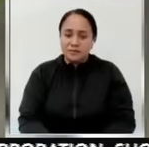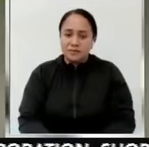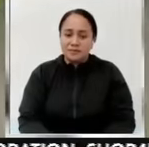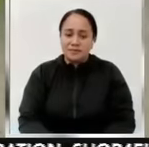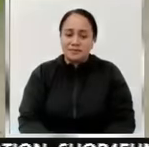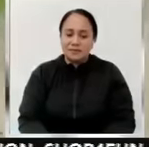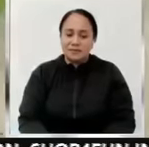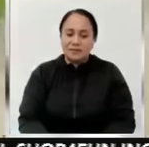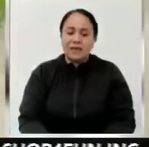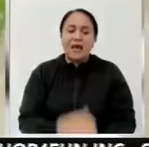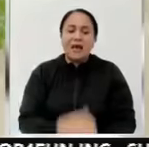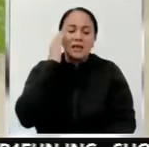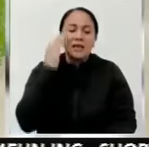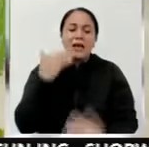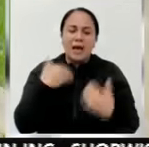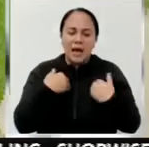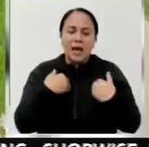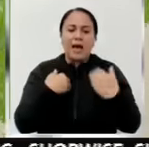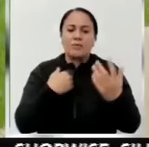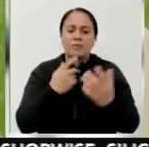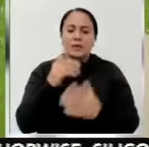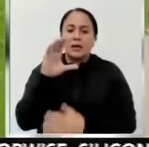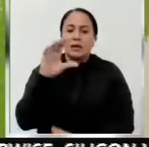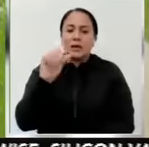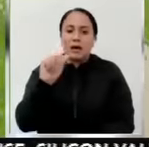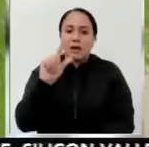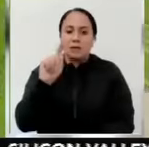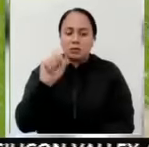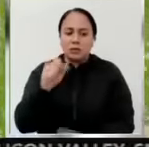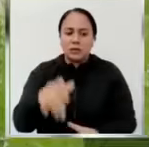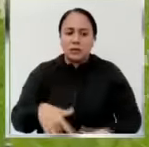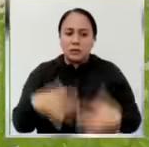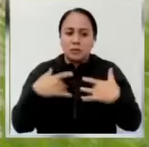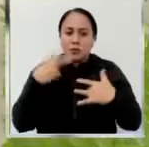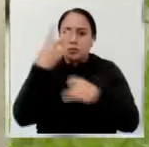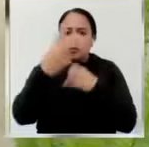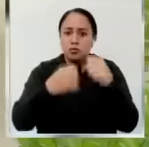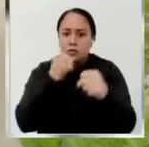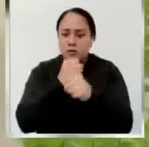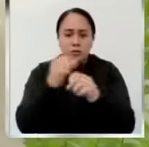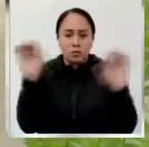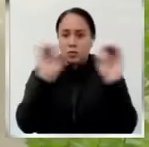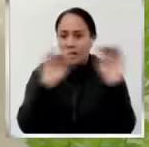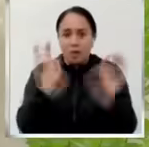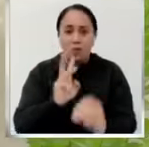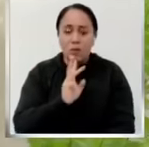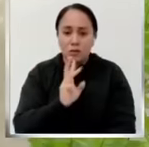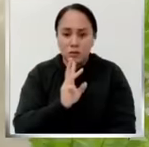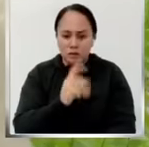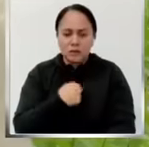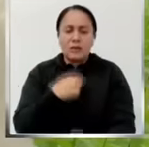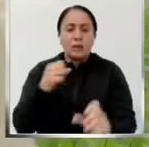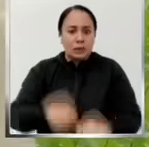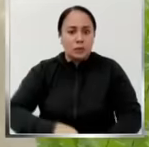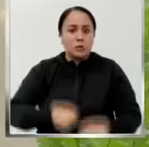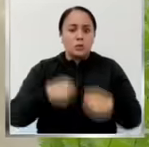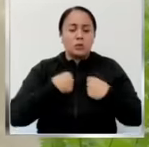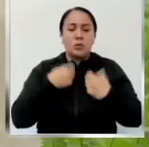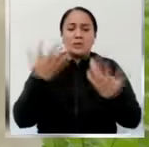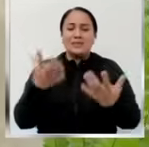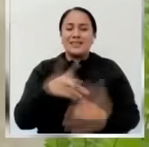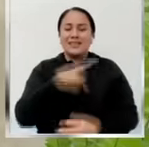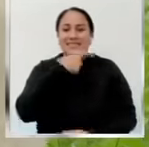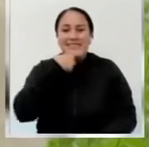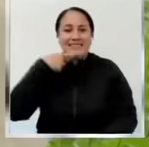Alam niyo ba na may mga species ng cactus na pwedeng mabuhay ng 2 taon kahit walang tubig? Kaya nakaka-survive sila sa disyerto dahil sa kakayahan